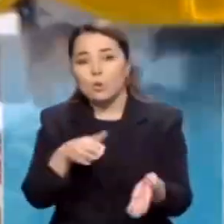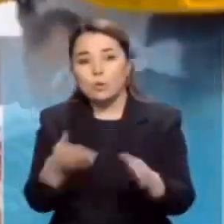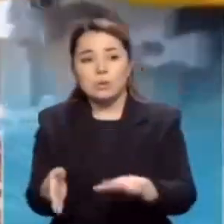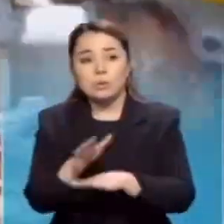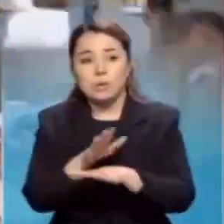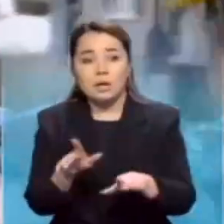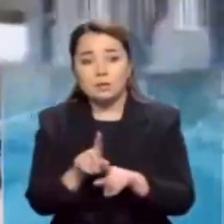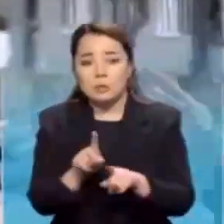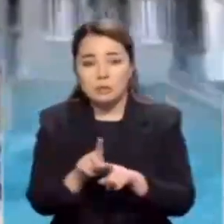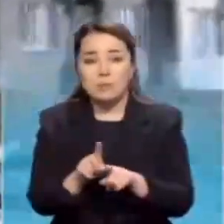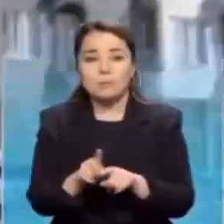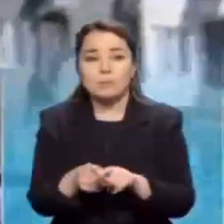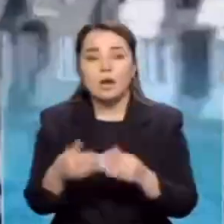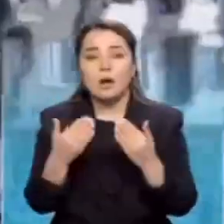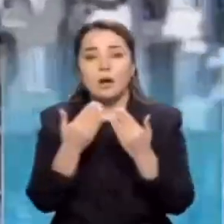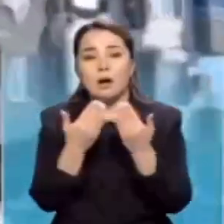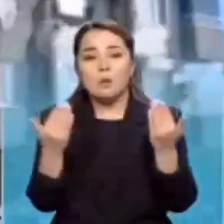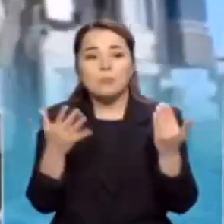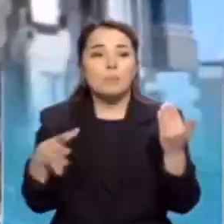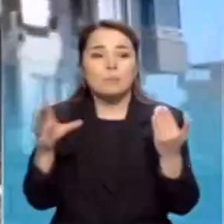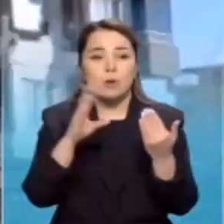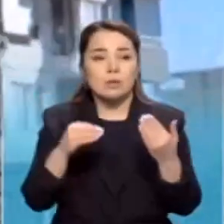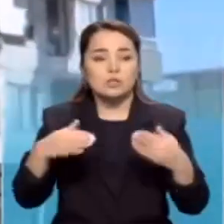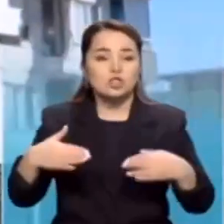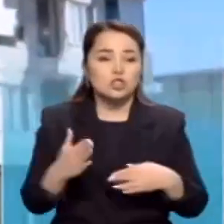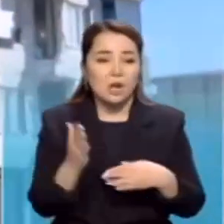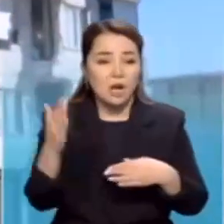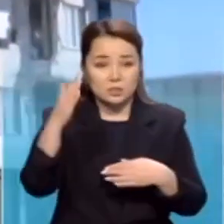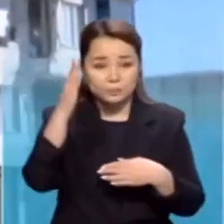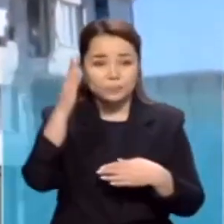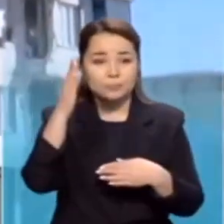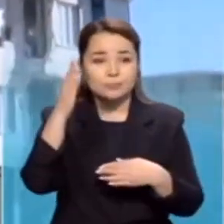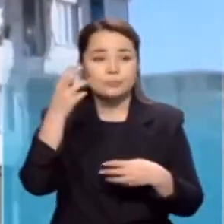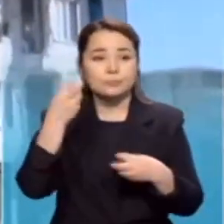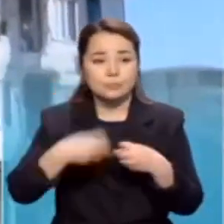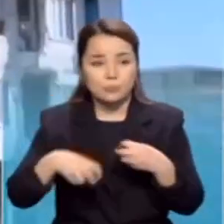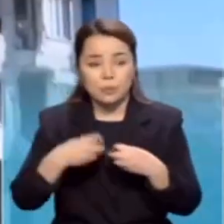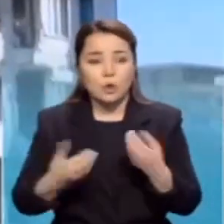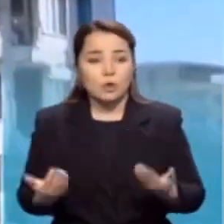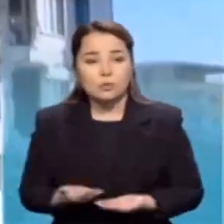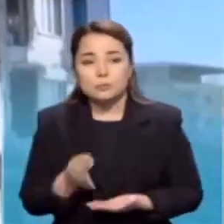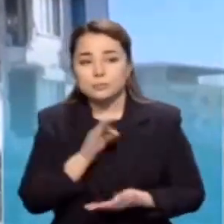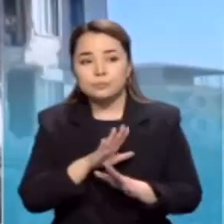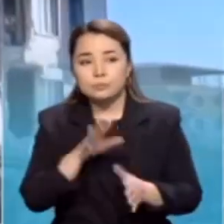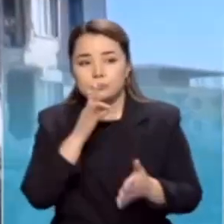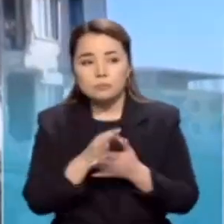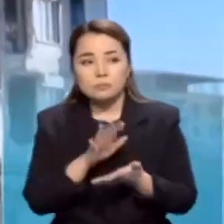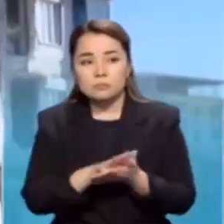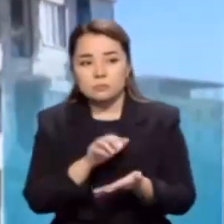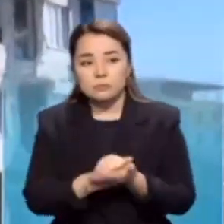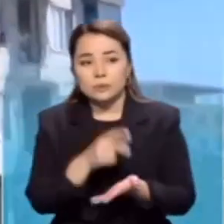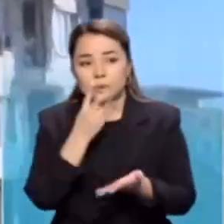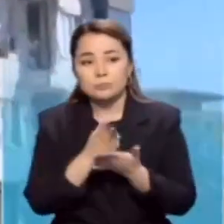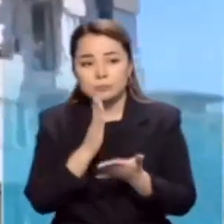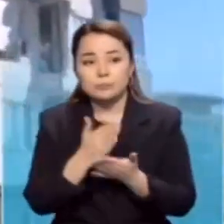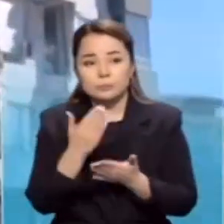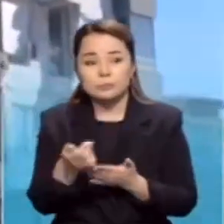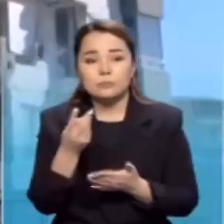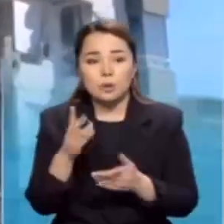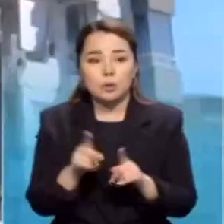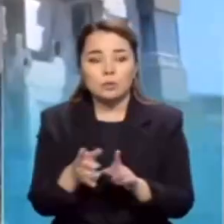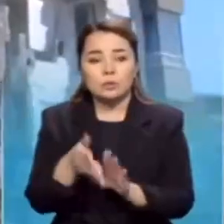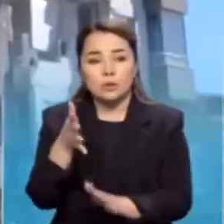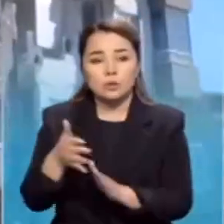мен кабыргаларынын барлыгы жарылып turuğa jaramsız halge tüsken. Mineke mina jerde bir neşe